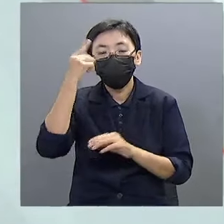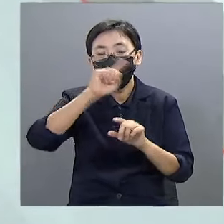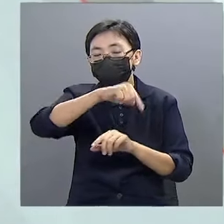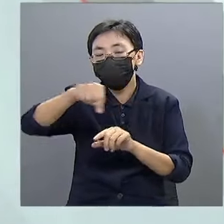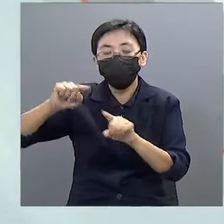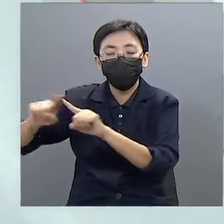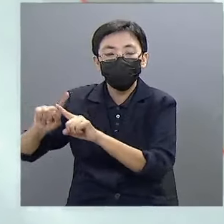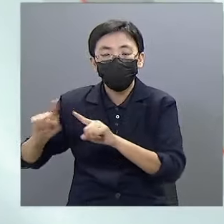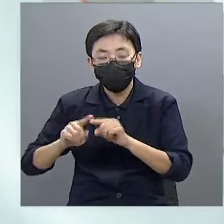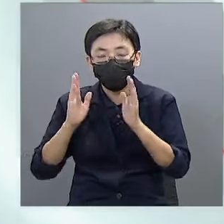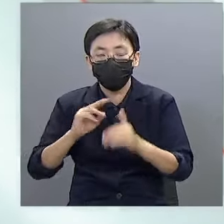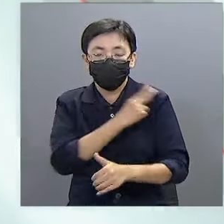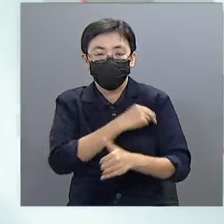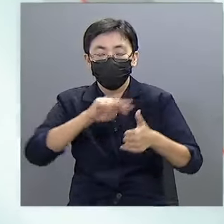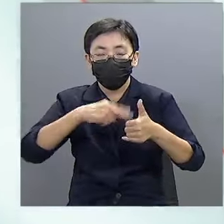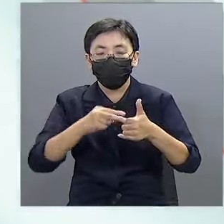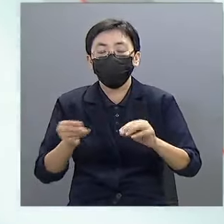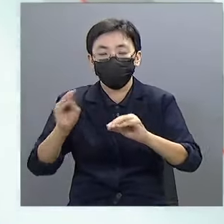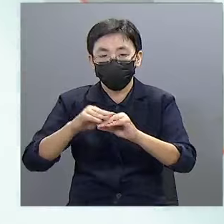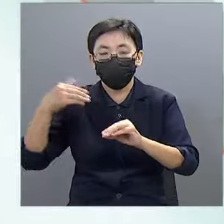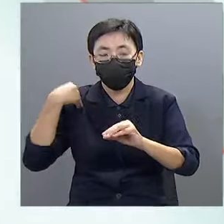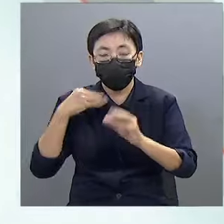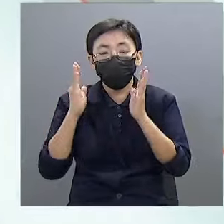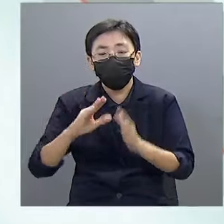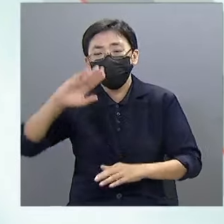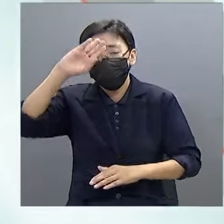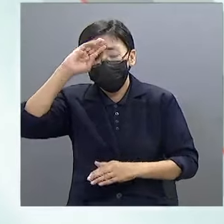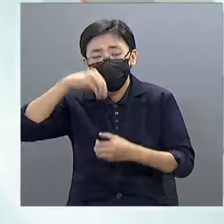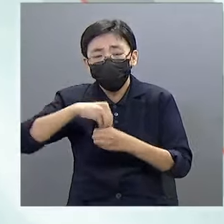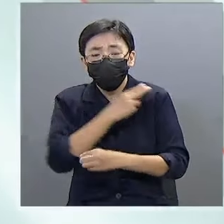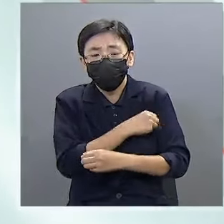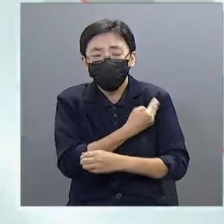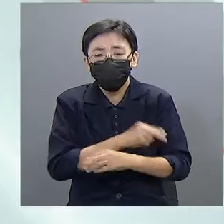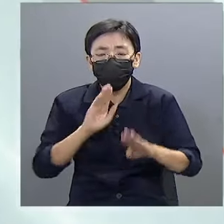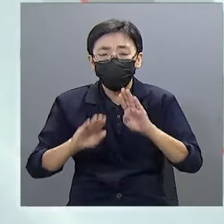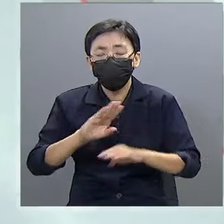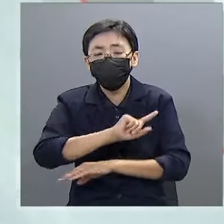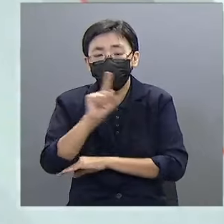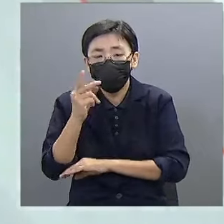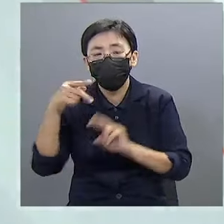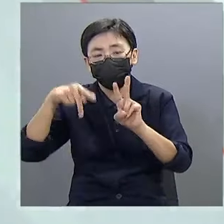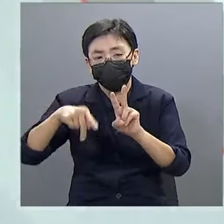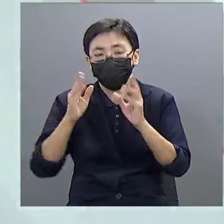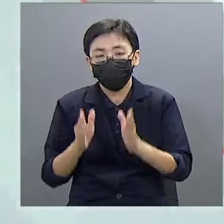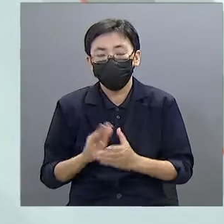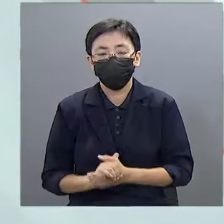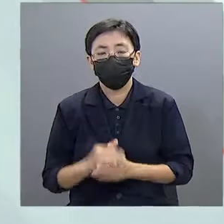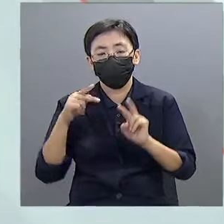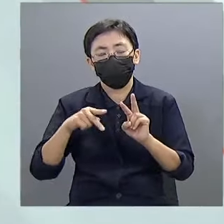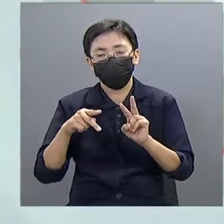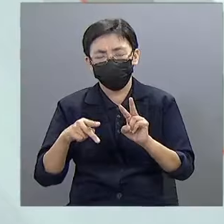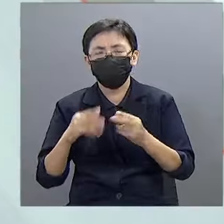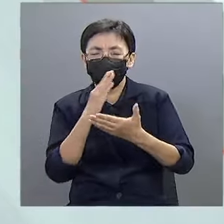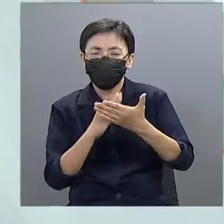การรักษาในโรงพยาบาลเพิ่มขึ้นคนที่ป่วยในโรงพยาบาลตอนนี้ตกประมาณวันหนึ่งสองพันคนซึ่งมากกว่าครึ่งจะอยู่ในพื้นที่